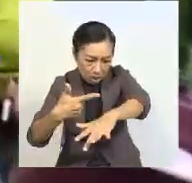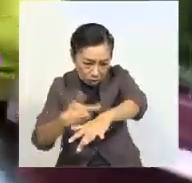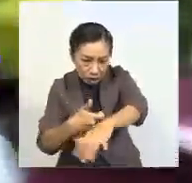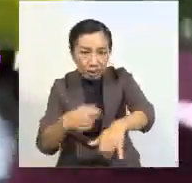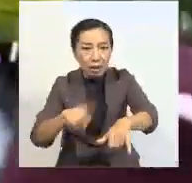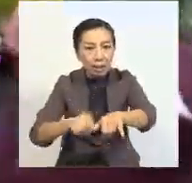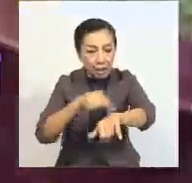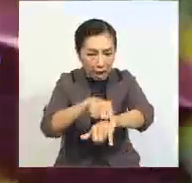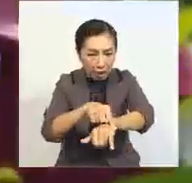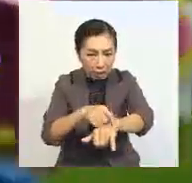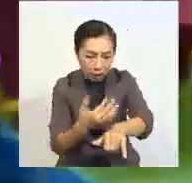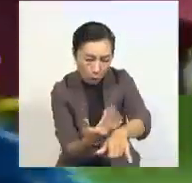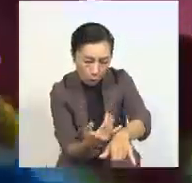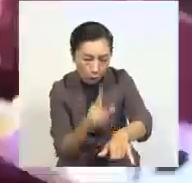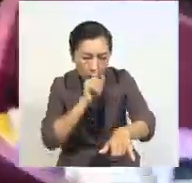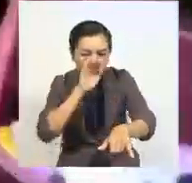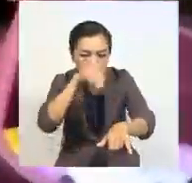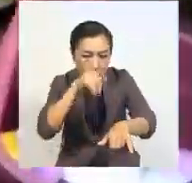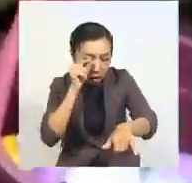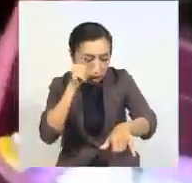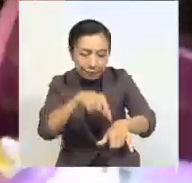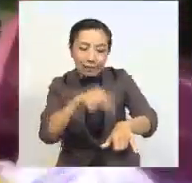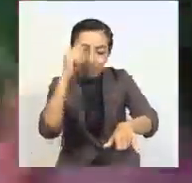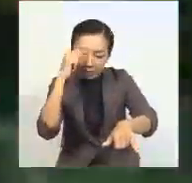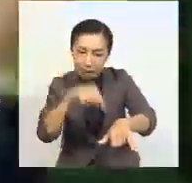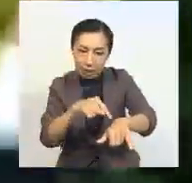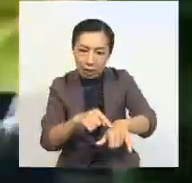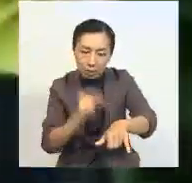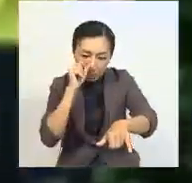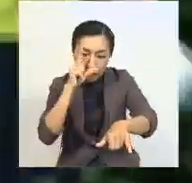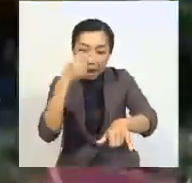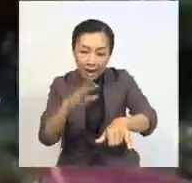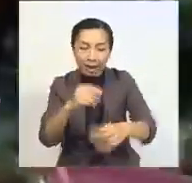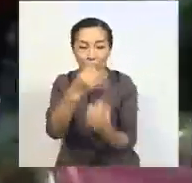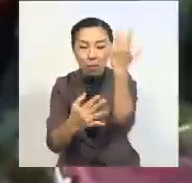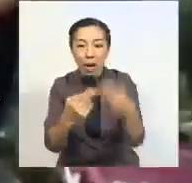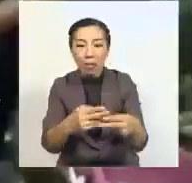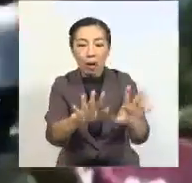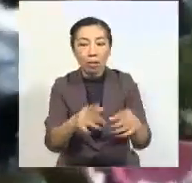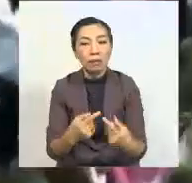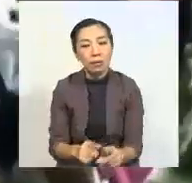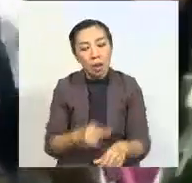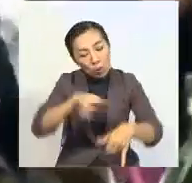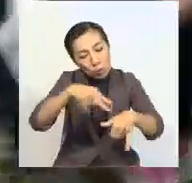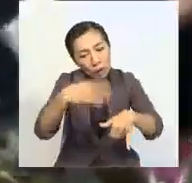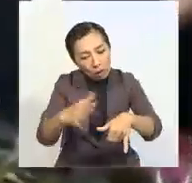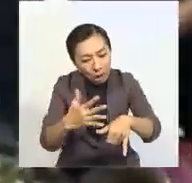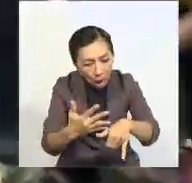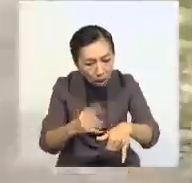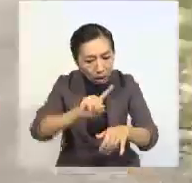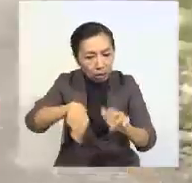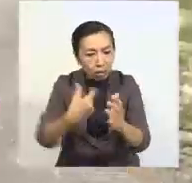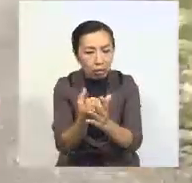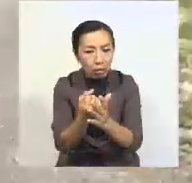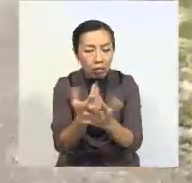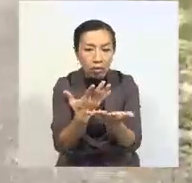แก้แพ้แล้วก็เฝ้ารอให้ช้างตื่นนะครับตั้งใจว่าจะปล่อยกลับคืนสู่ป่าตามธรรมชาติแต่ปรากฏว่าลูกช้างตัวนี้ครับทน